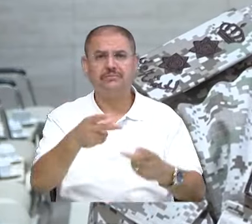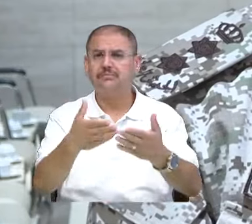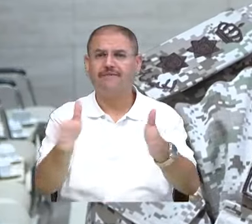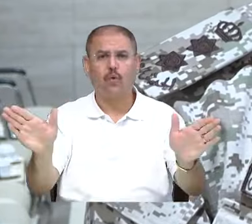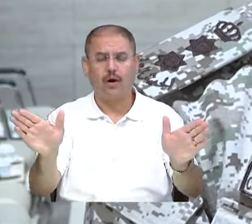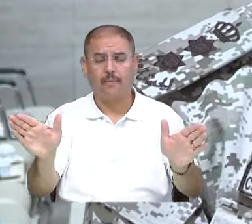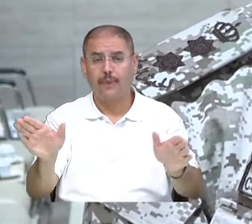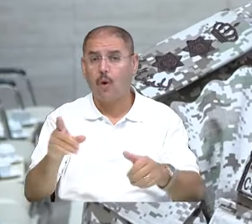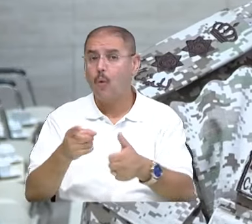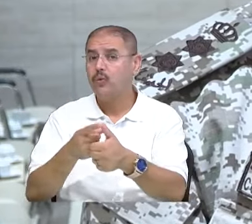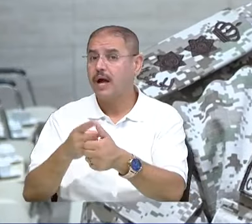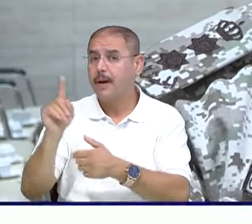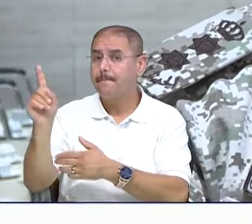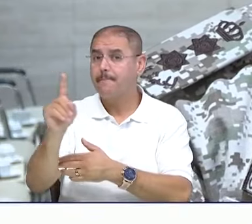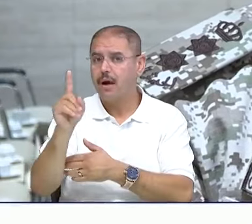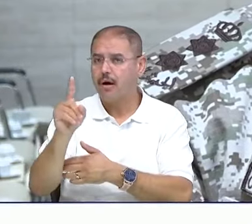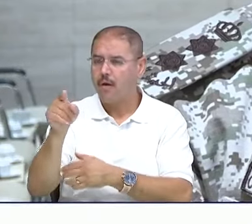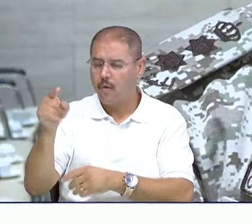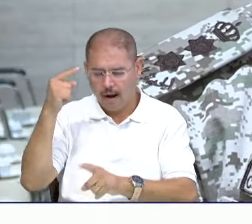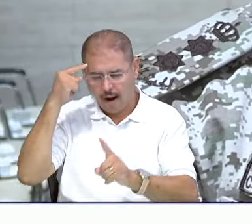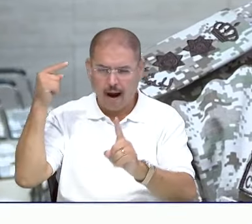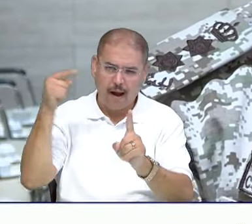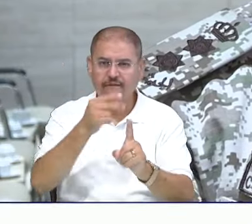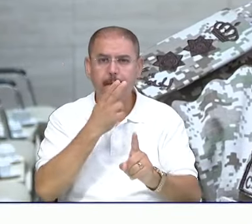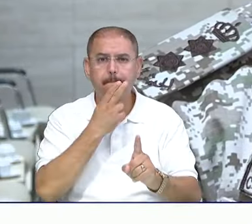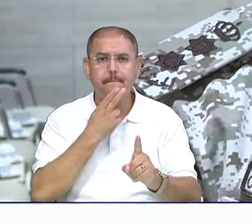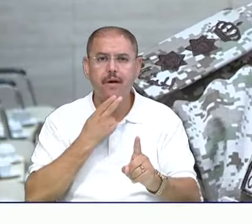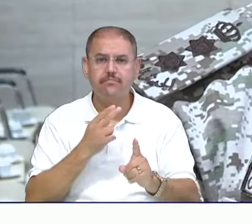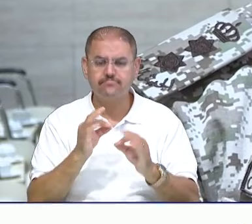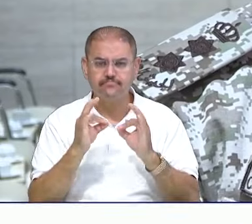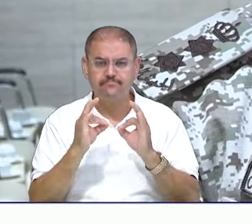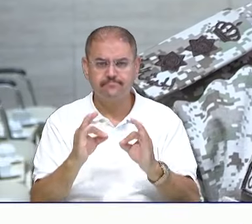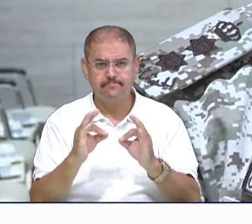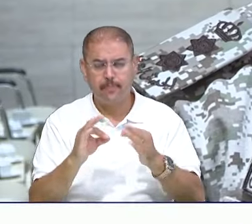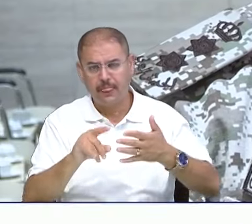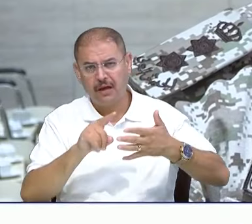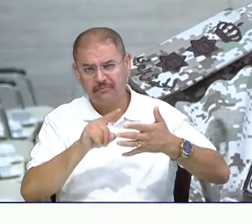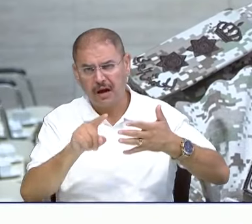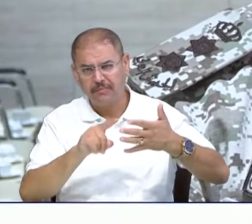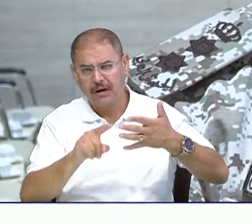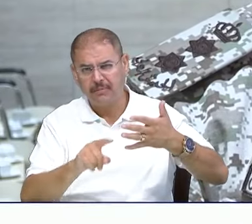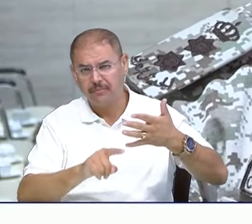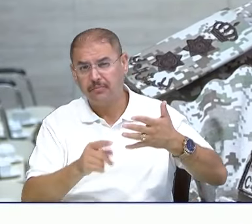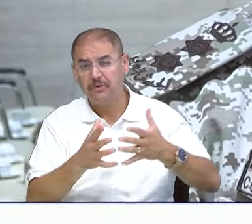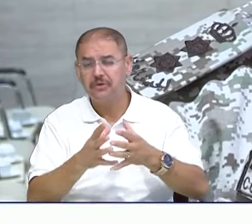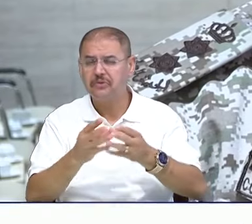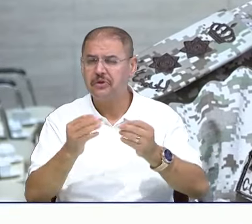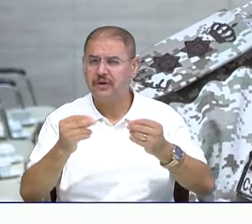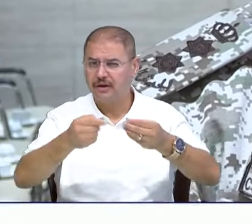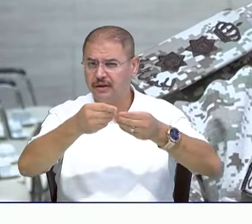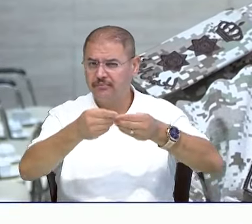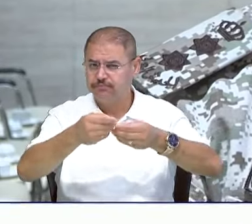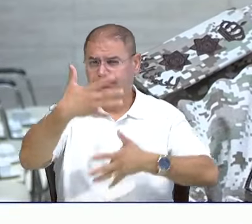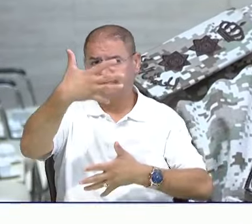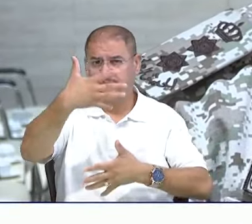البيئه حيث تتضمن هذه المذكره تنفيذ بنود عديده ومن اهمها تقديم القدرات